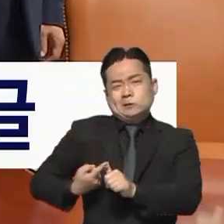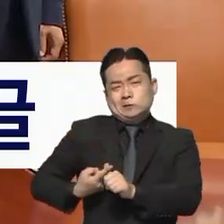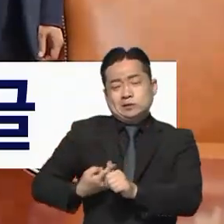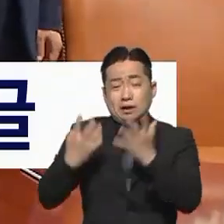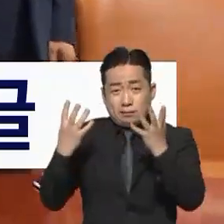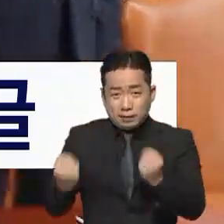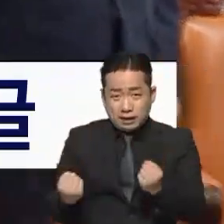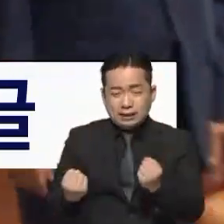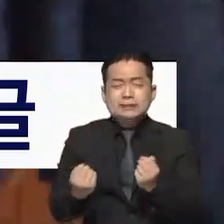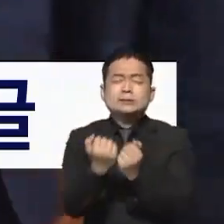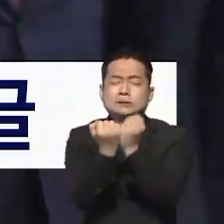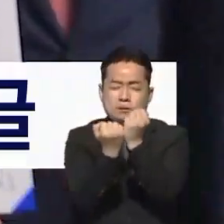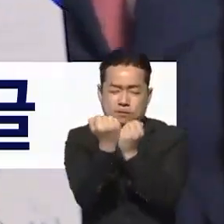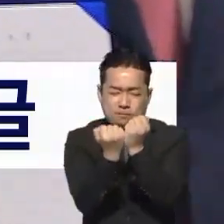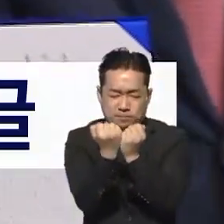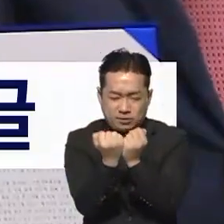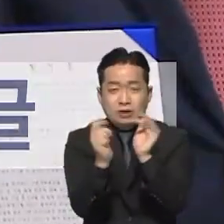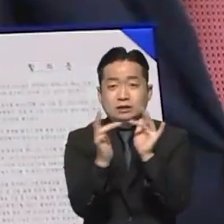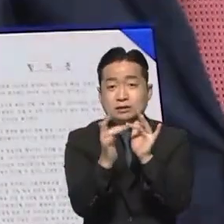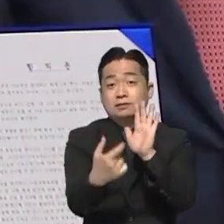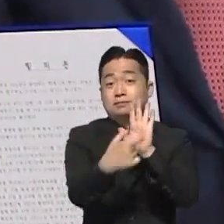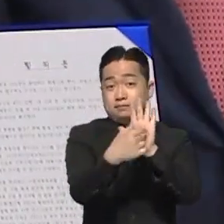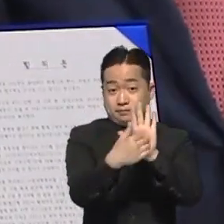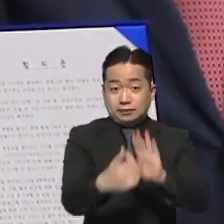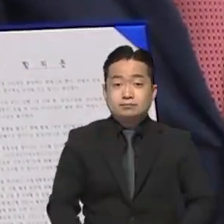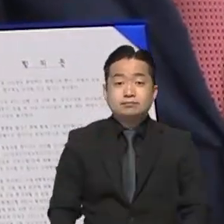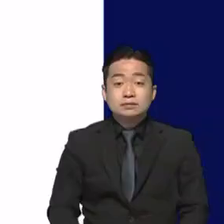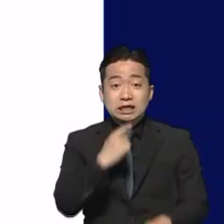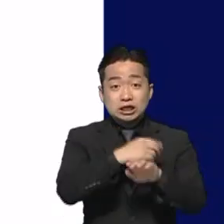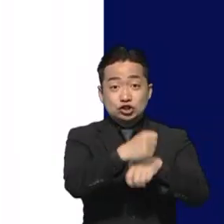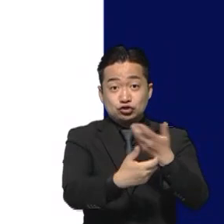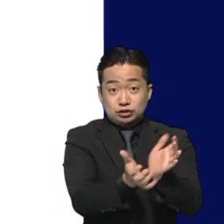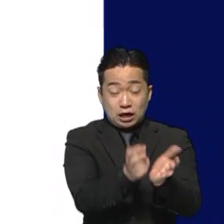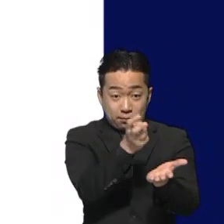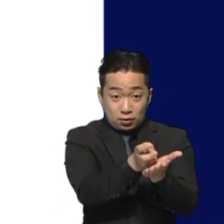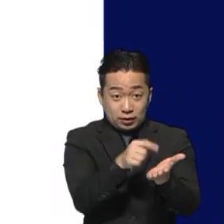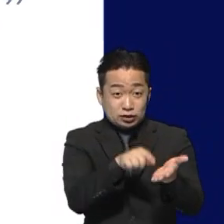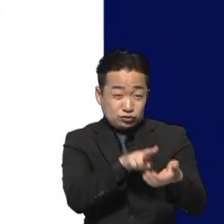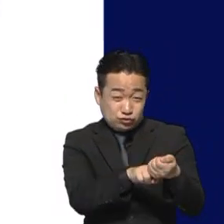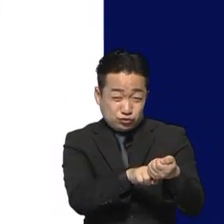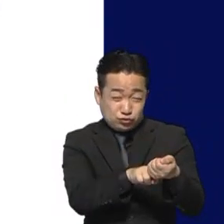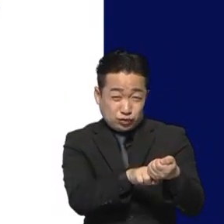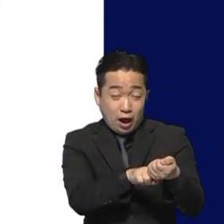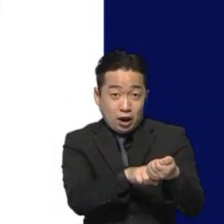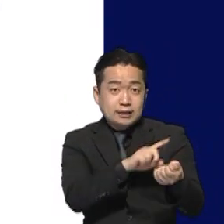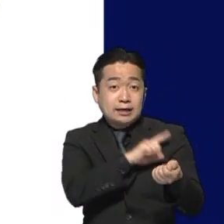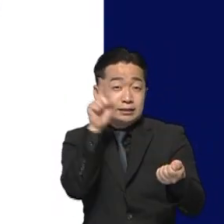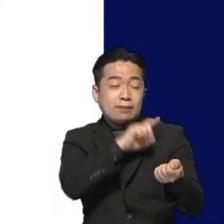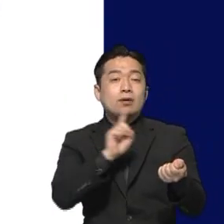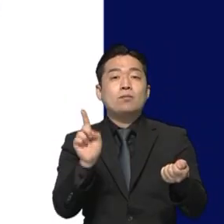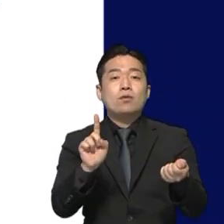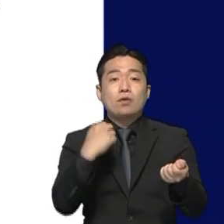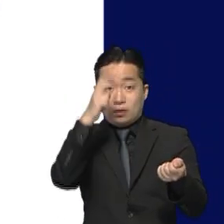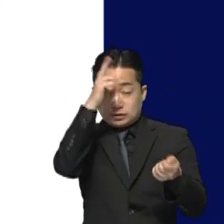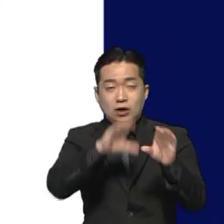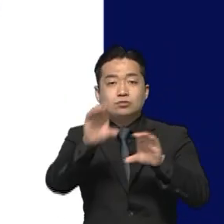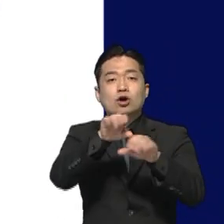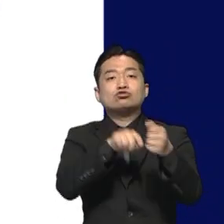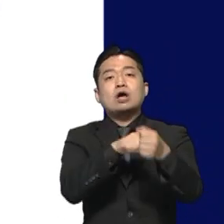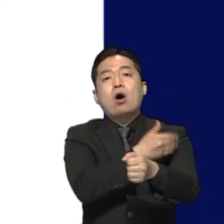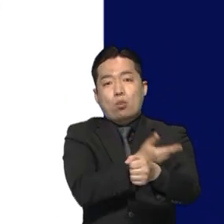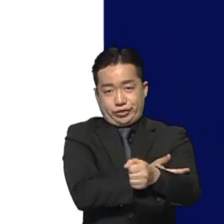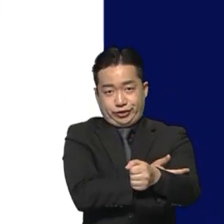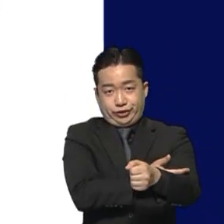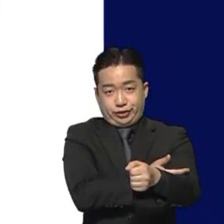이해를 구하는 글을 SNS에 올렸습니다. 민주당 법안에 숨겨진 가장 큰 독소 조항은 검찰의 보충수사권,